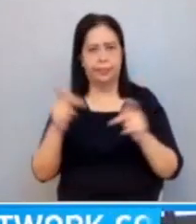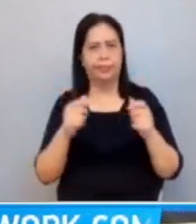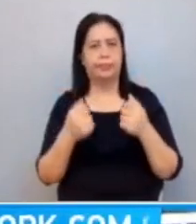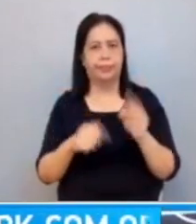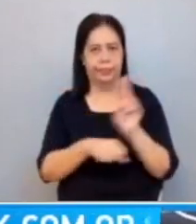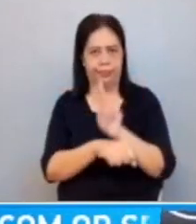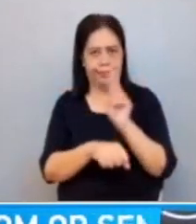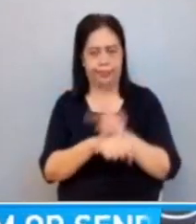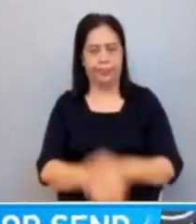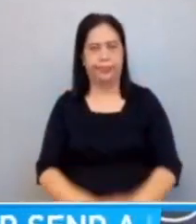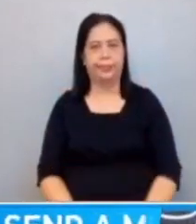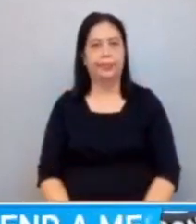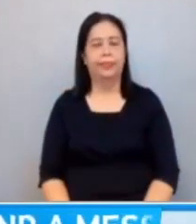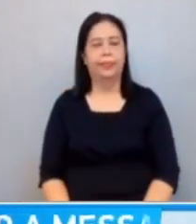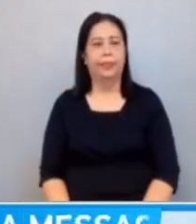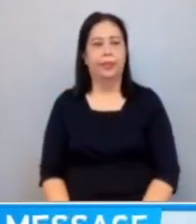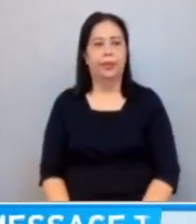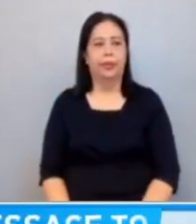Agustin, GMA News.